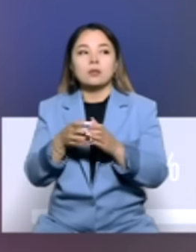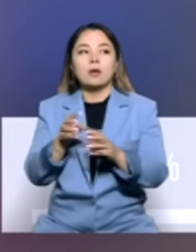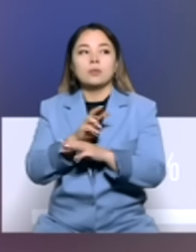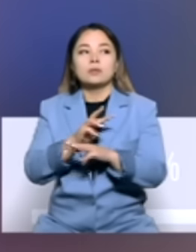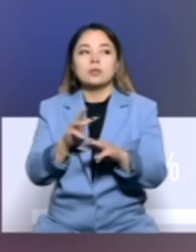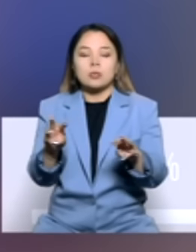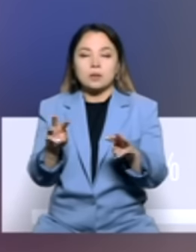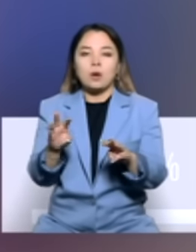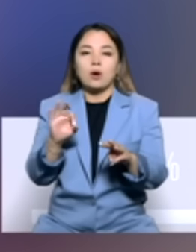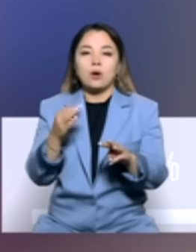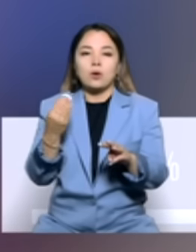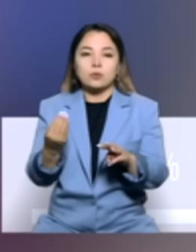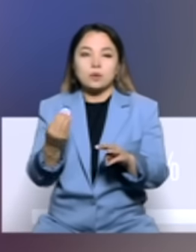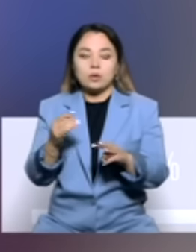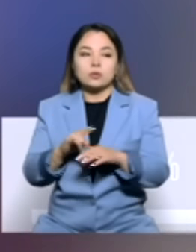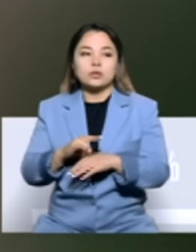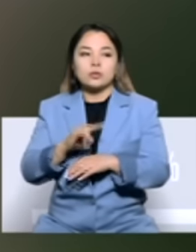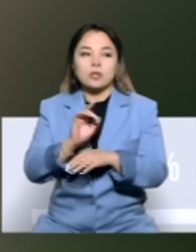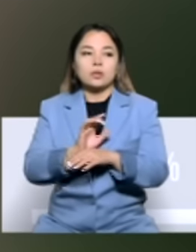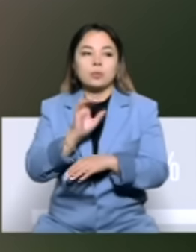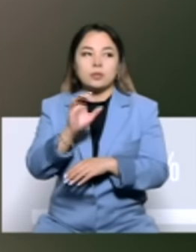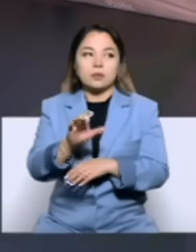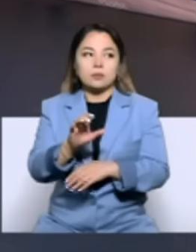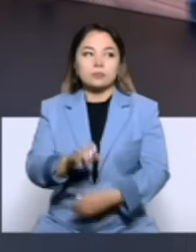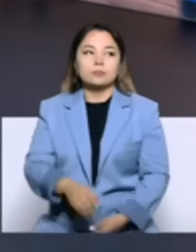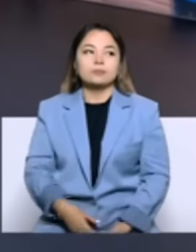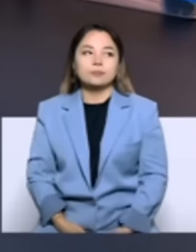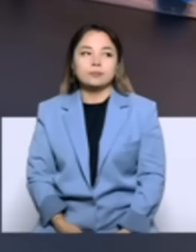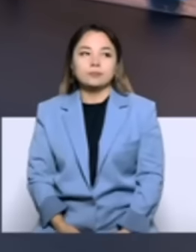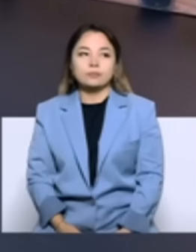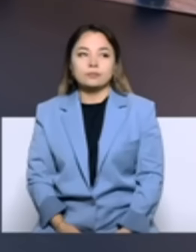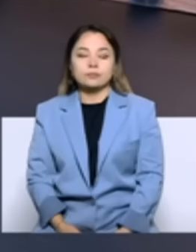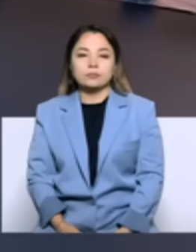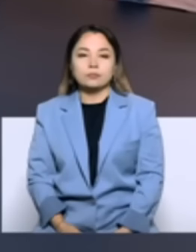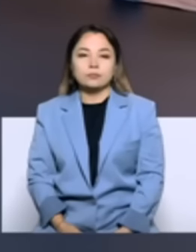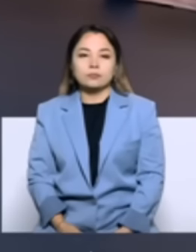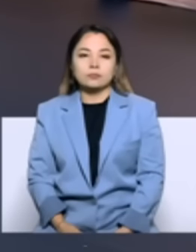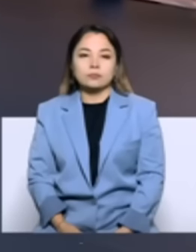министрлігі Ошқа ұшақ жіберді.